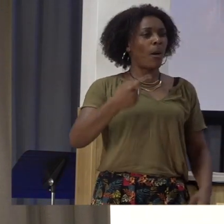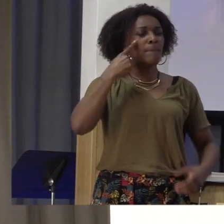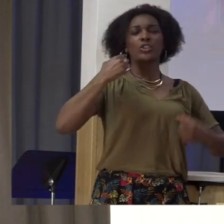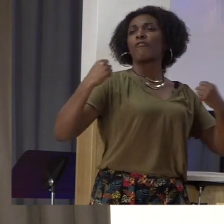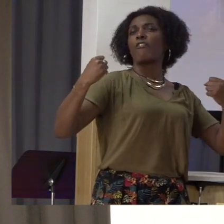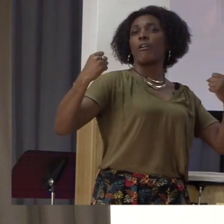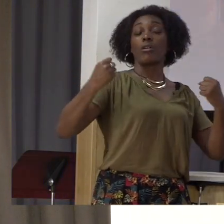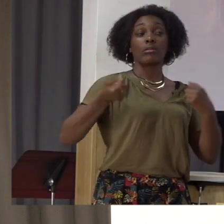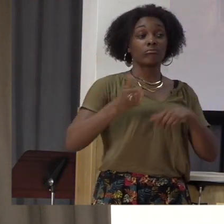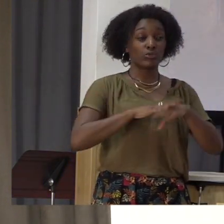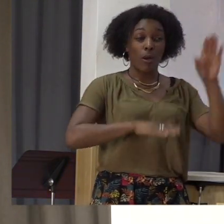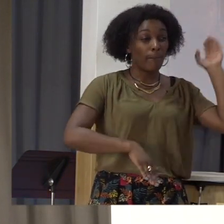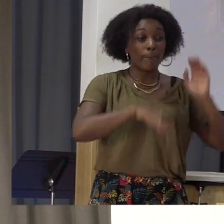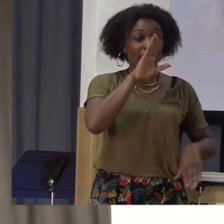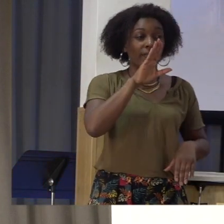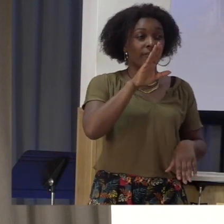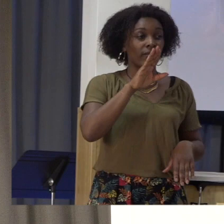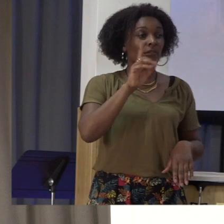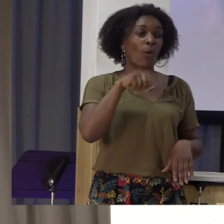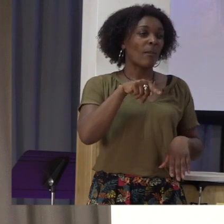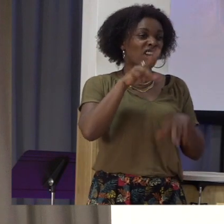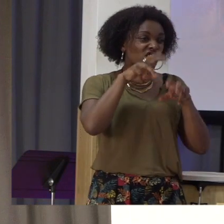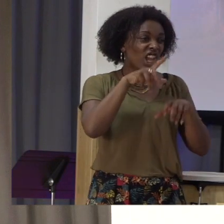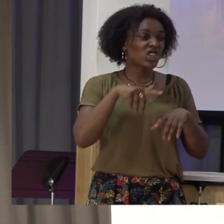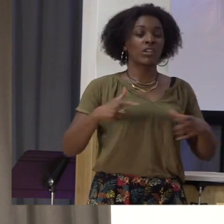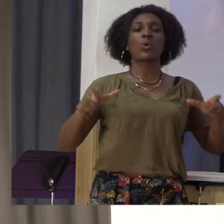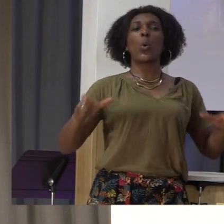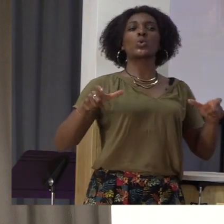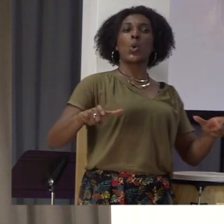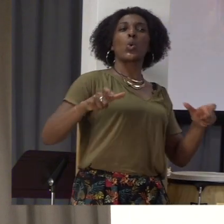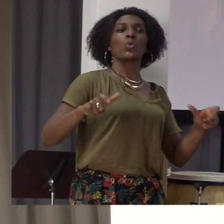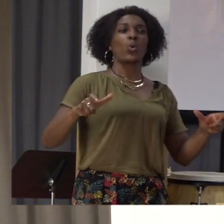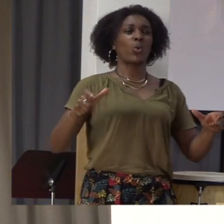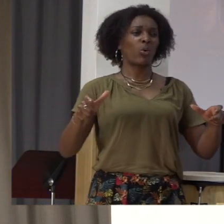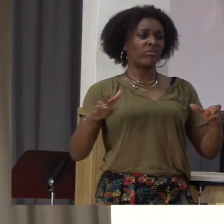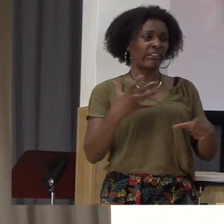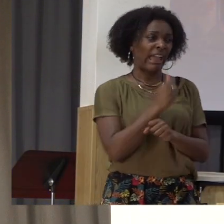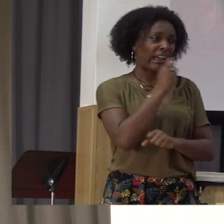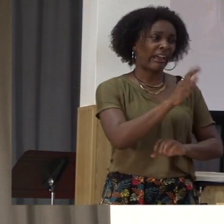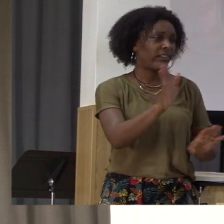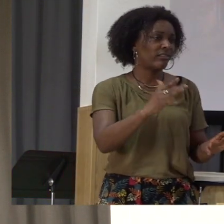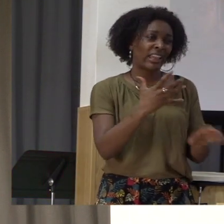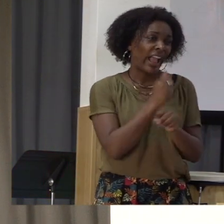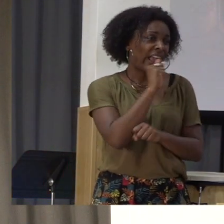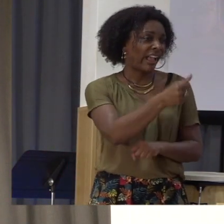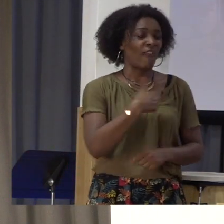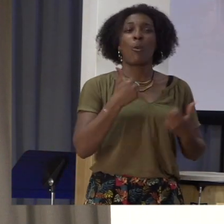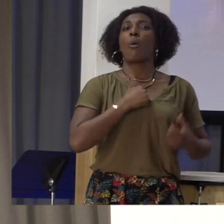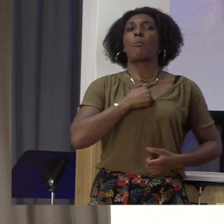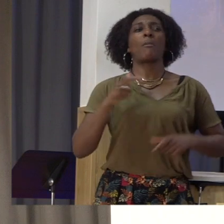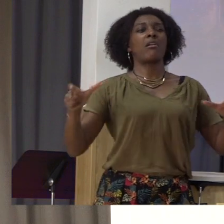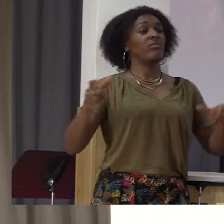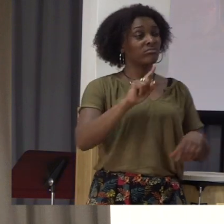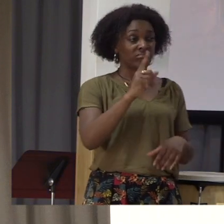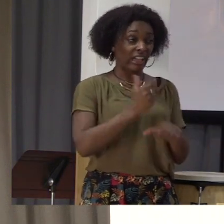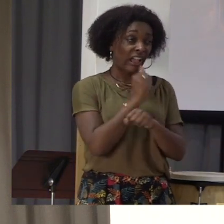pas à maîtriser. Amen. Mes sœurs, mes frères, ne cherchez pas à maîtriser des choses. Laissez-vous